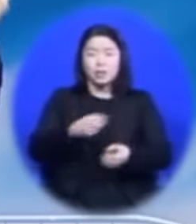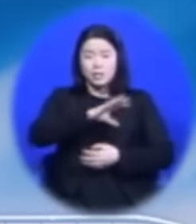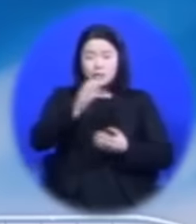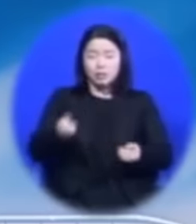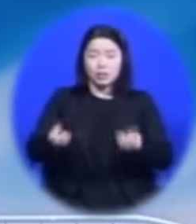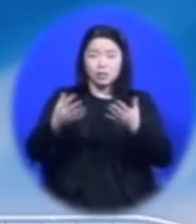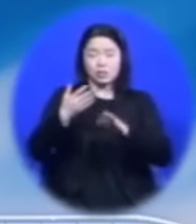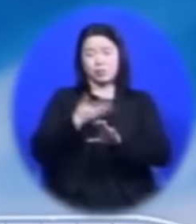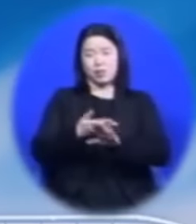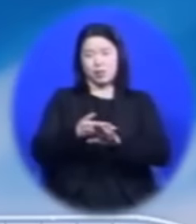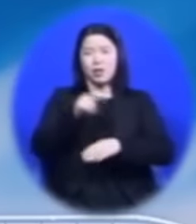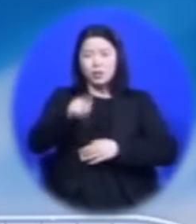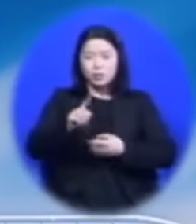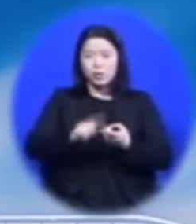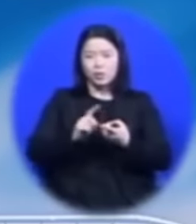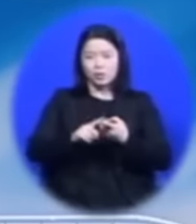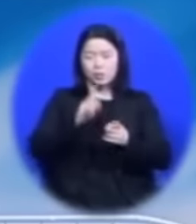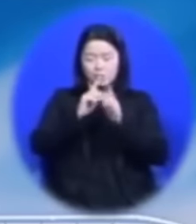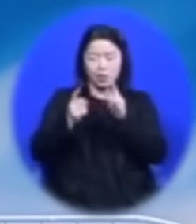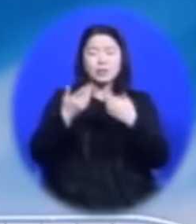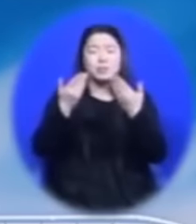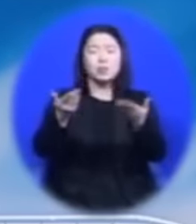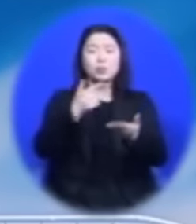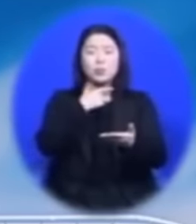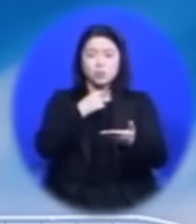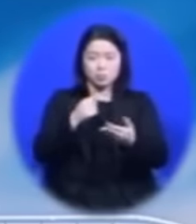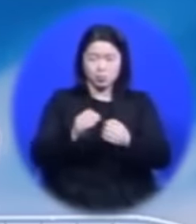오늘 여러분에게 드리고 싶은 겁니다.